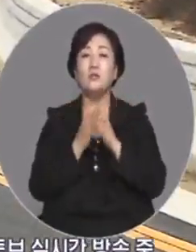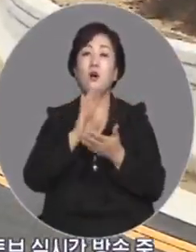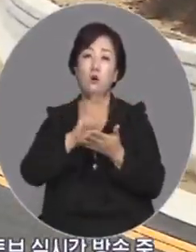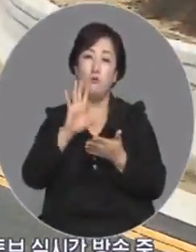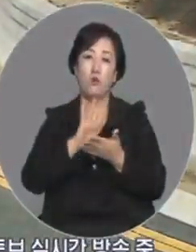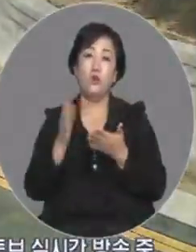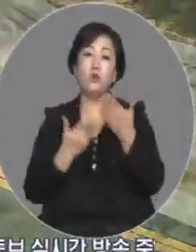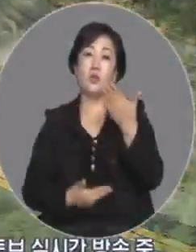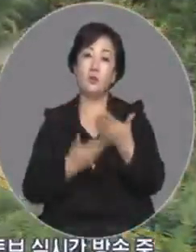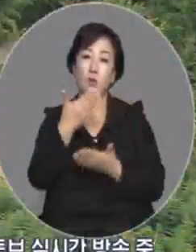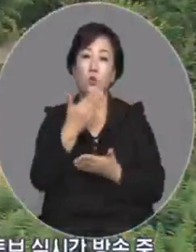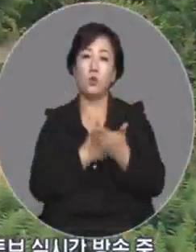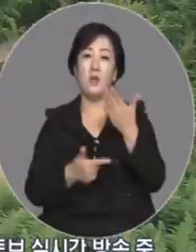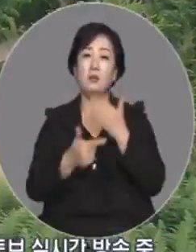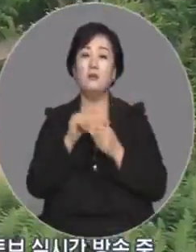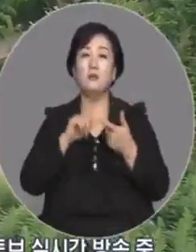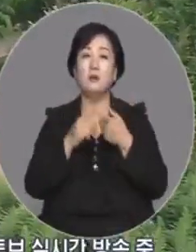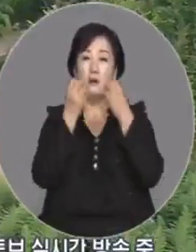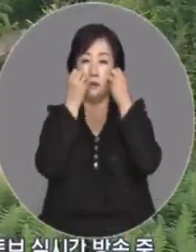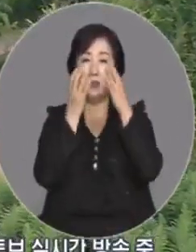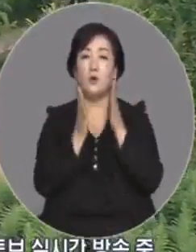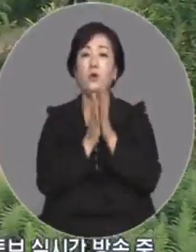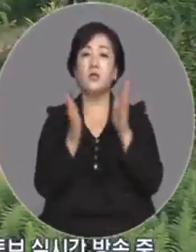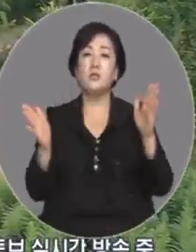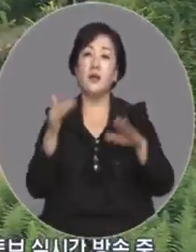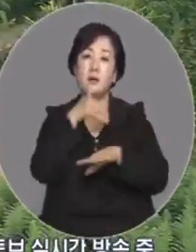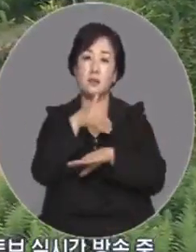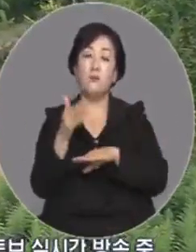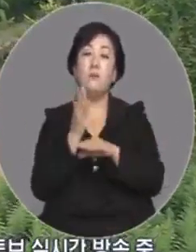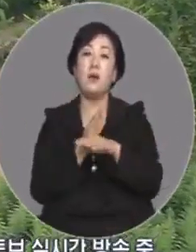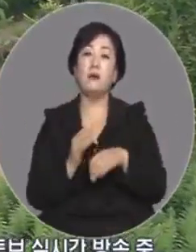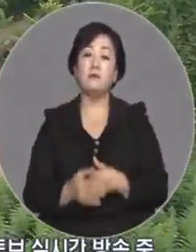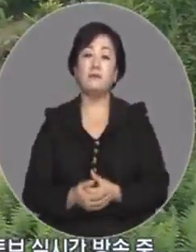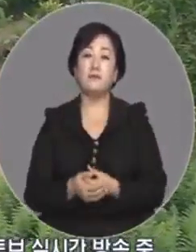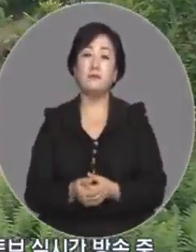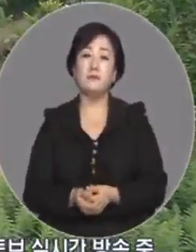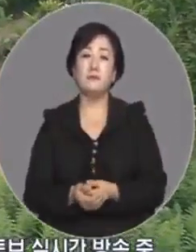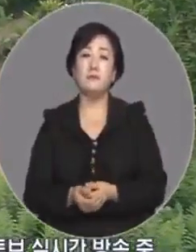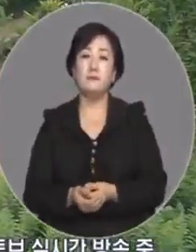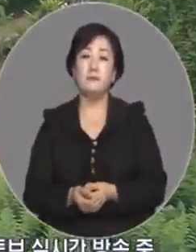물류교통의 새로운 핵심이 될 전망입니다. UBC 뉴스 조인호입니다.